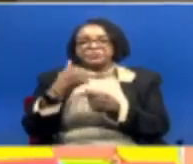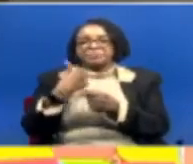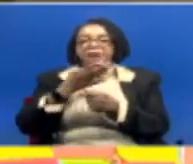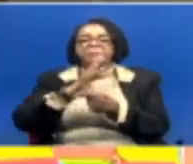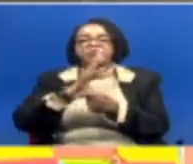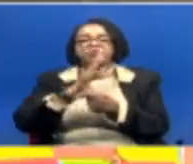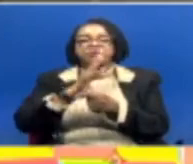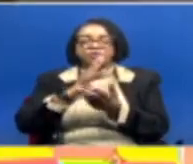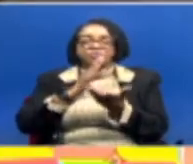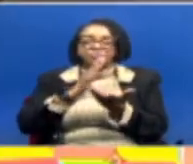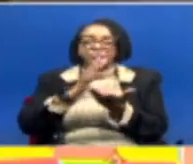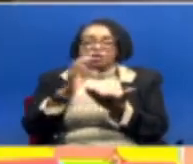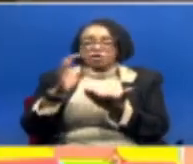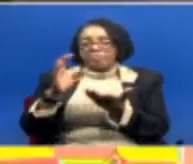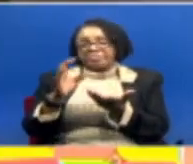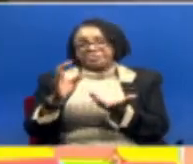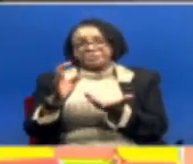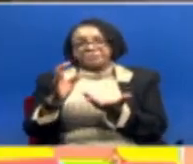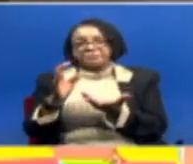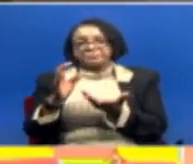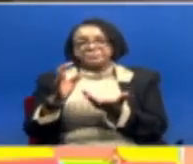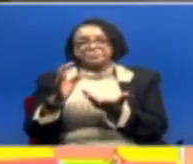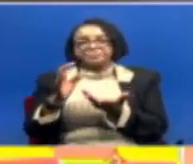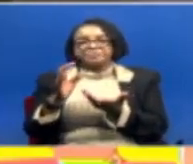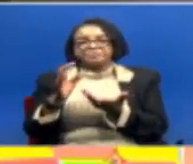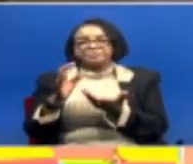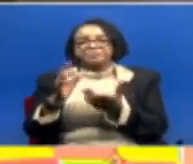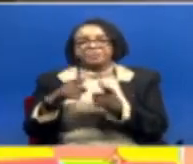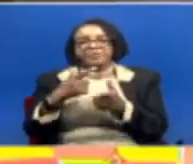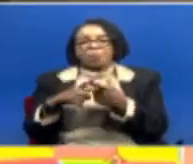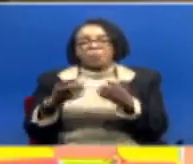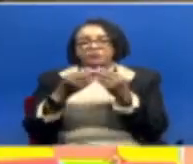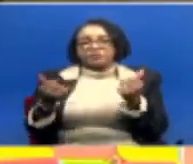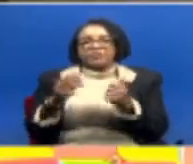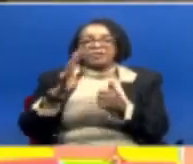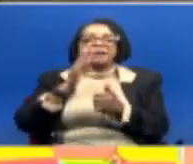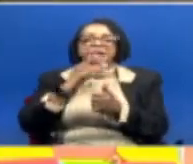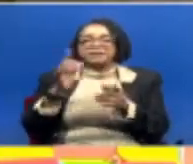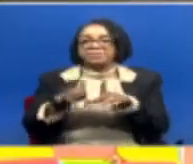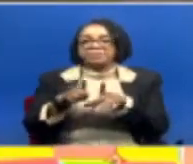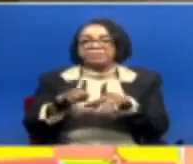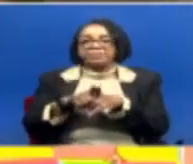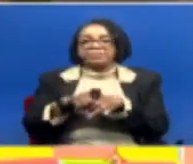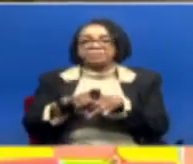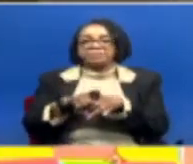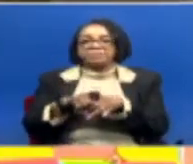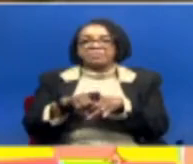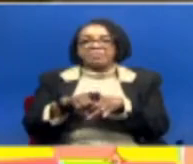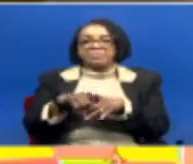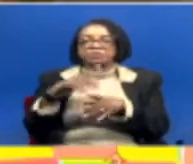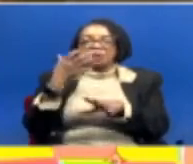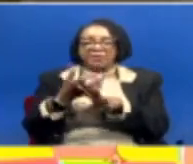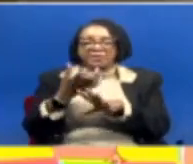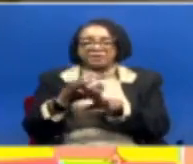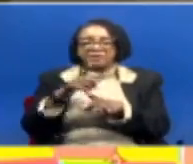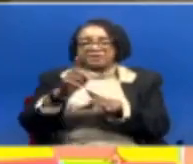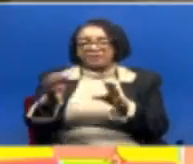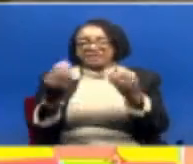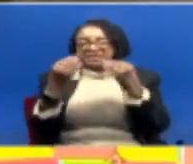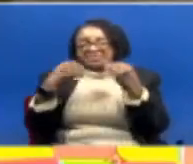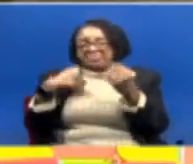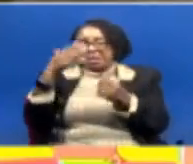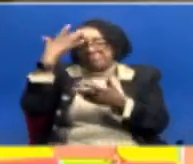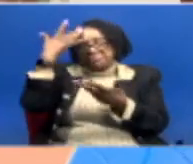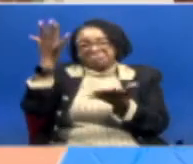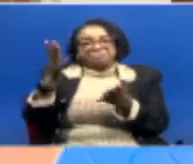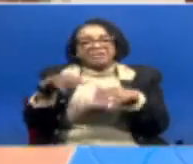Cube A3x3. Tulikuwa tunasolve kala moja sisi pamoja. Ilikuwa ngumu, alikuwa ananifunza, hata sikuwa najua kusolve